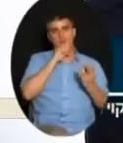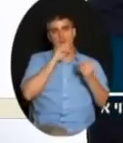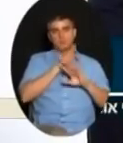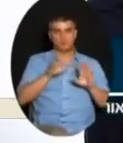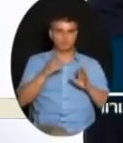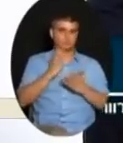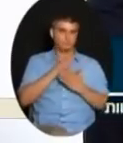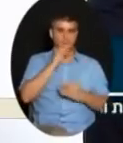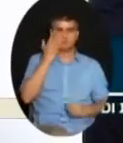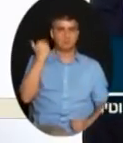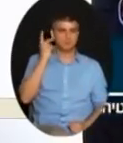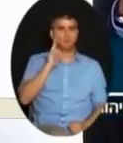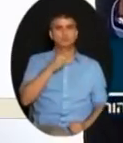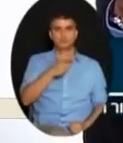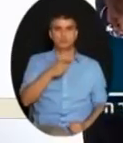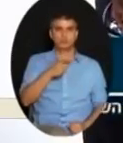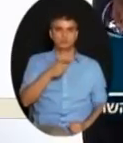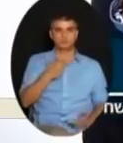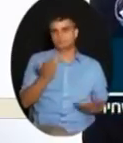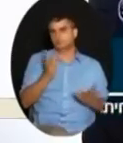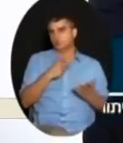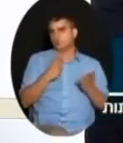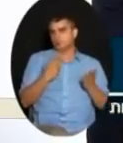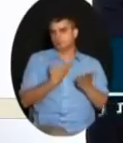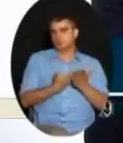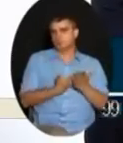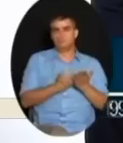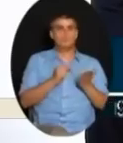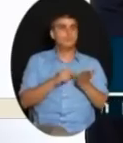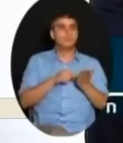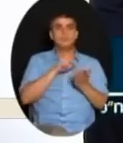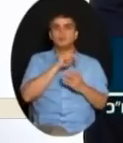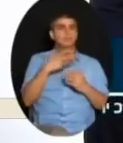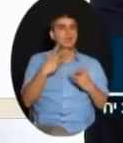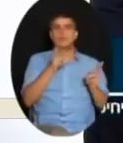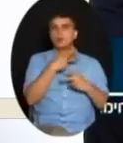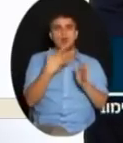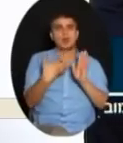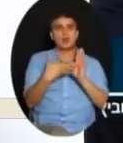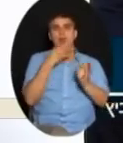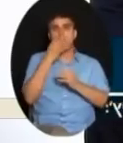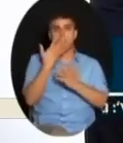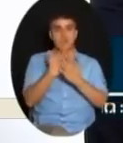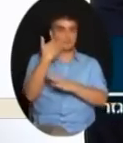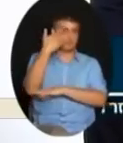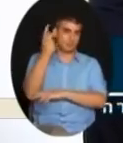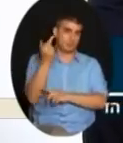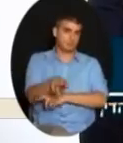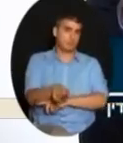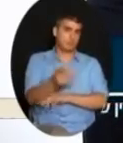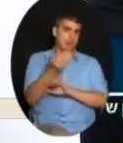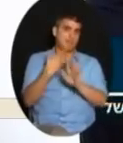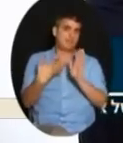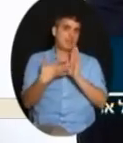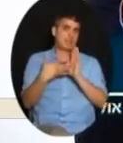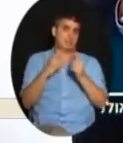על זה ודיברנו על זה בעבר. יש לו קייס, הנושא של החוסר היכולת שלו לחקור את העד מדינה שהלך לעולמות טרם